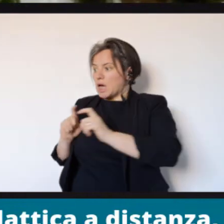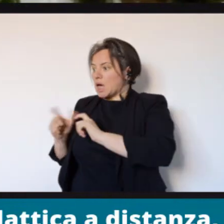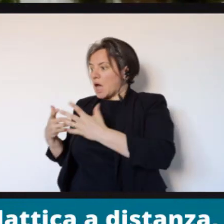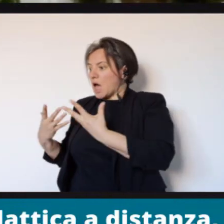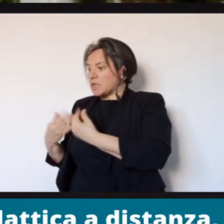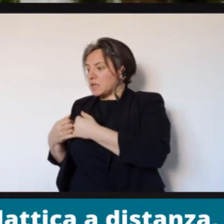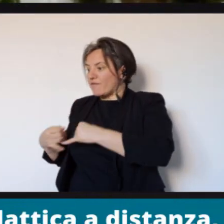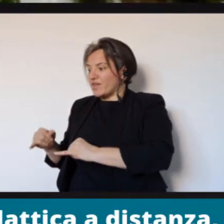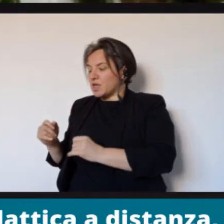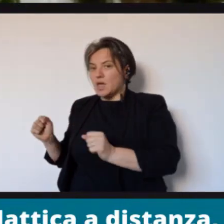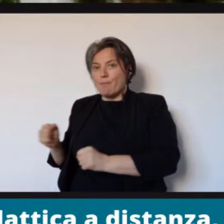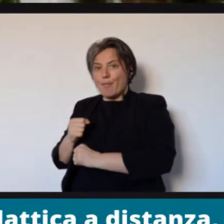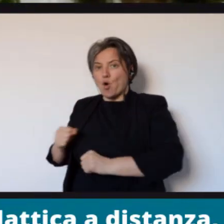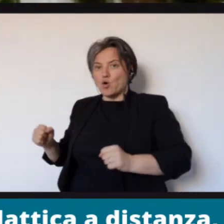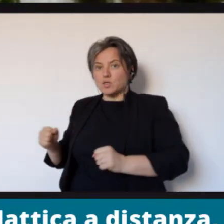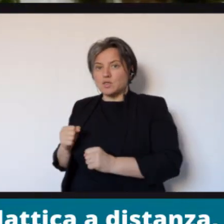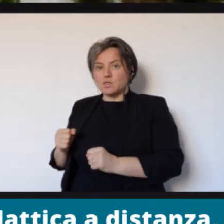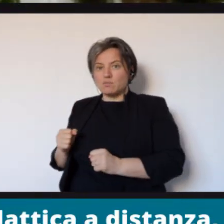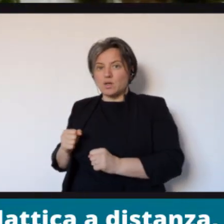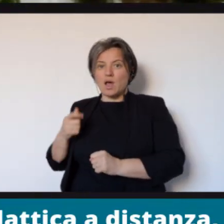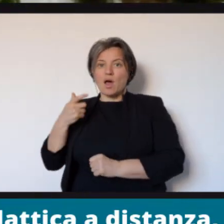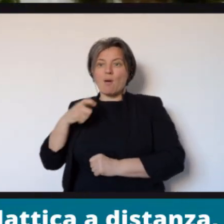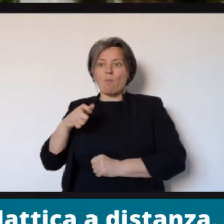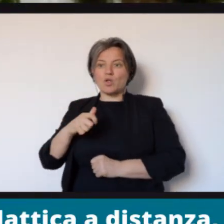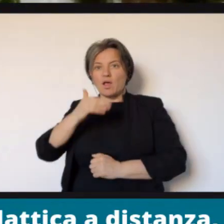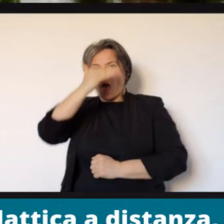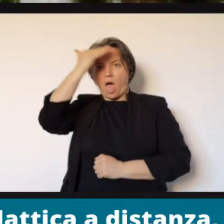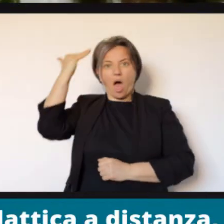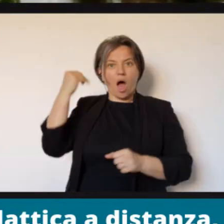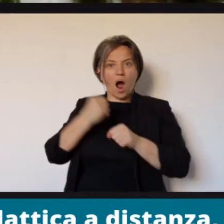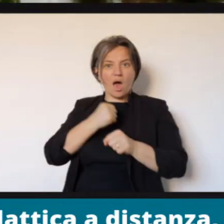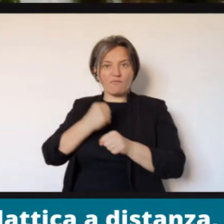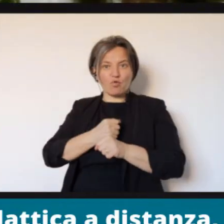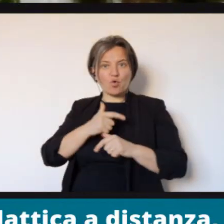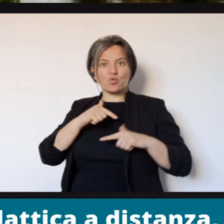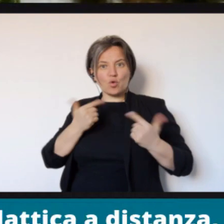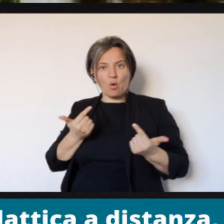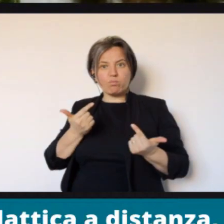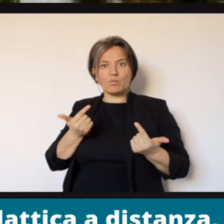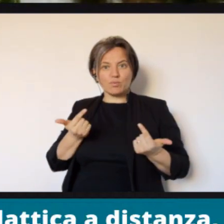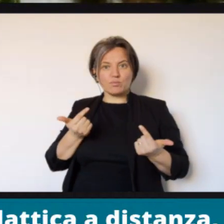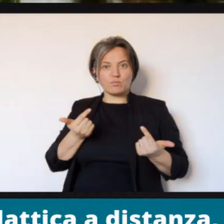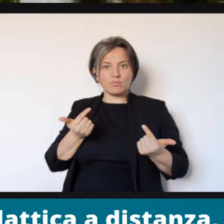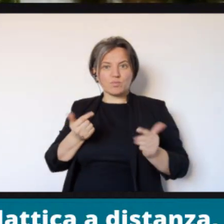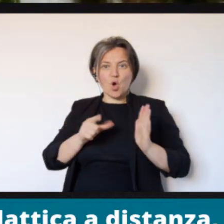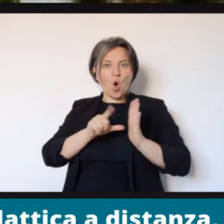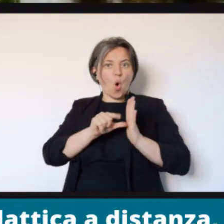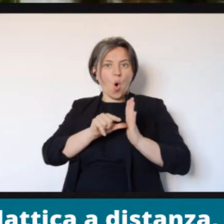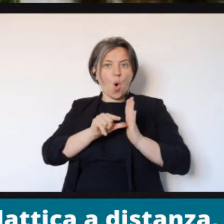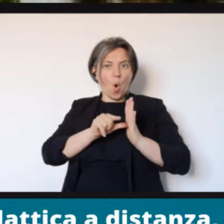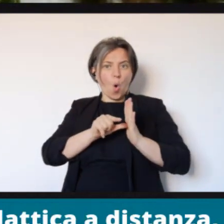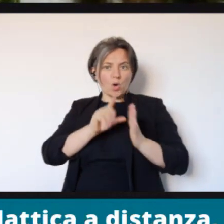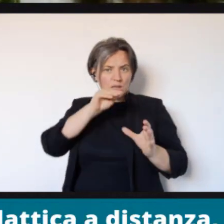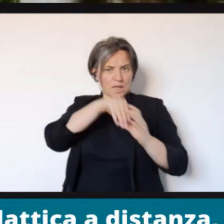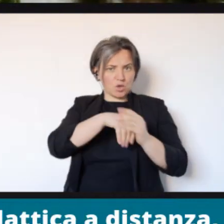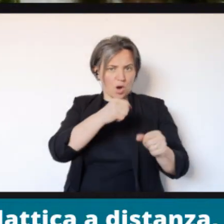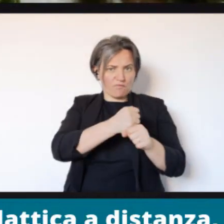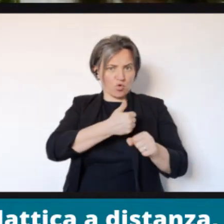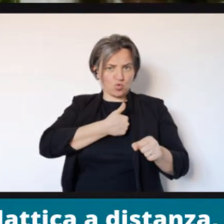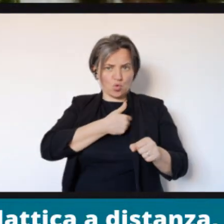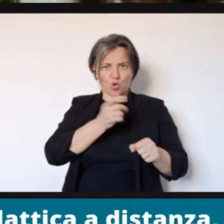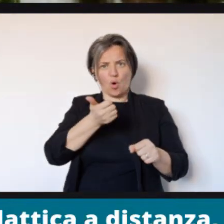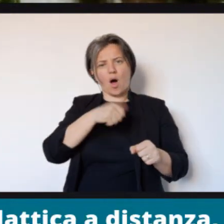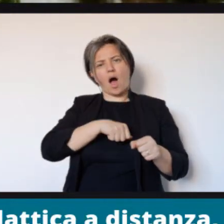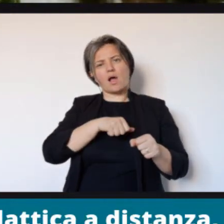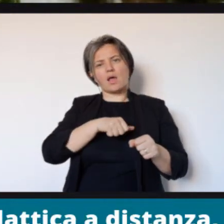avere una relazione con i figli data l'impegno lavorativo, che non è solo le ore che